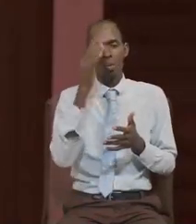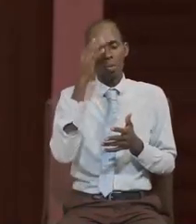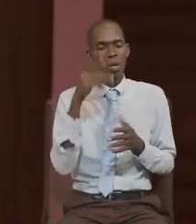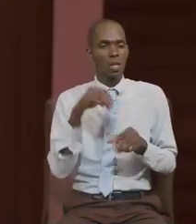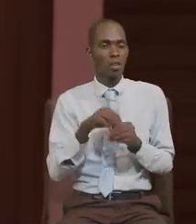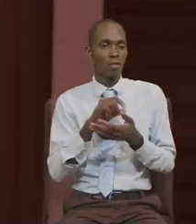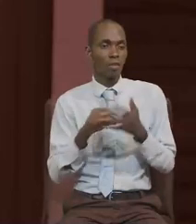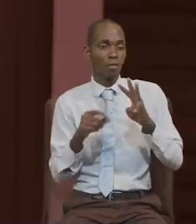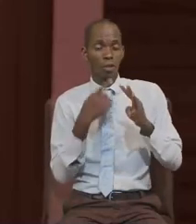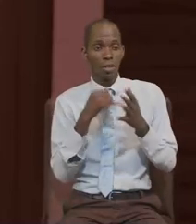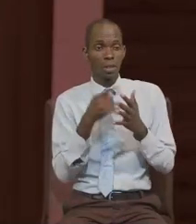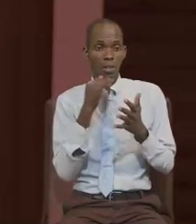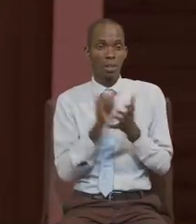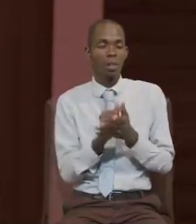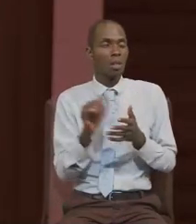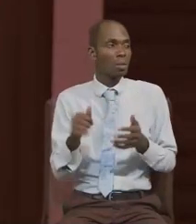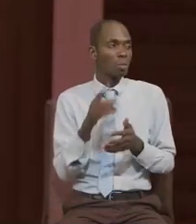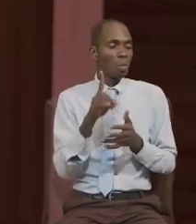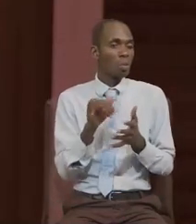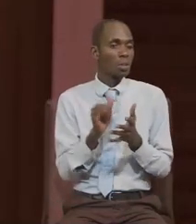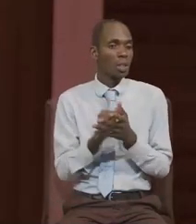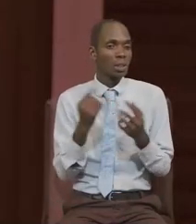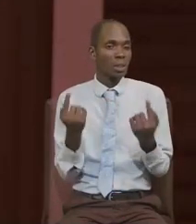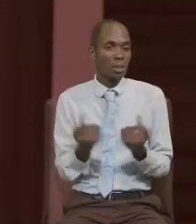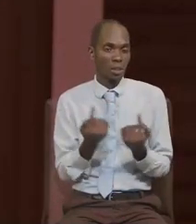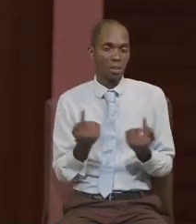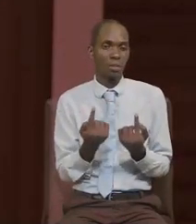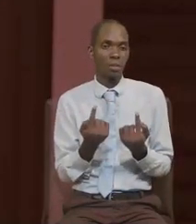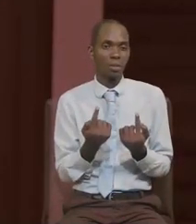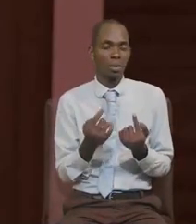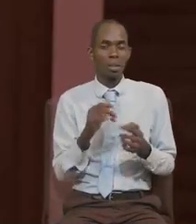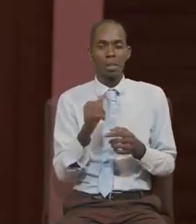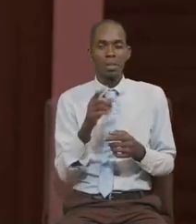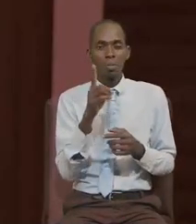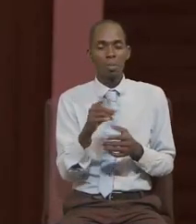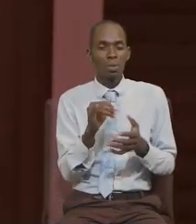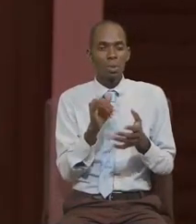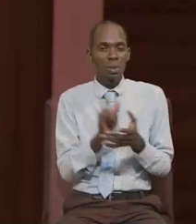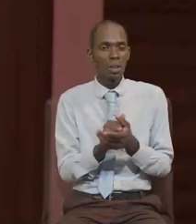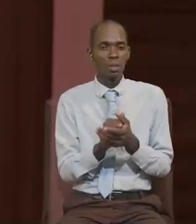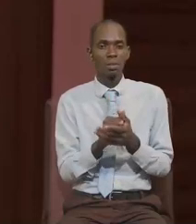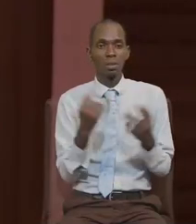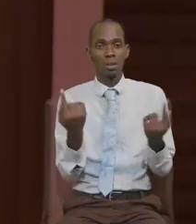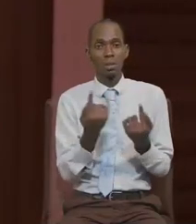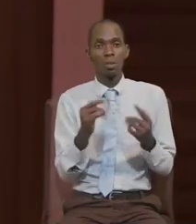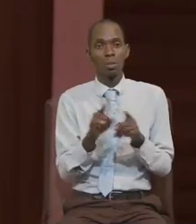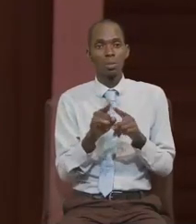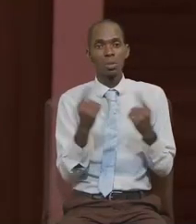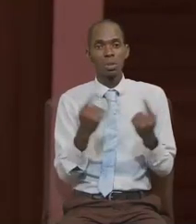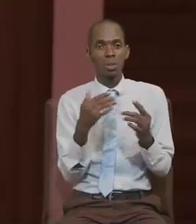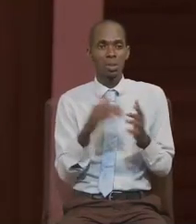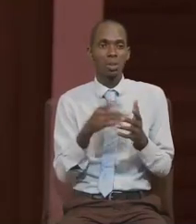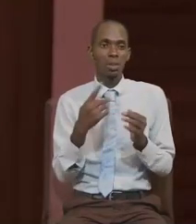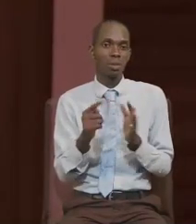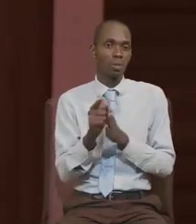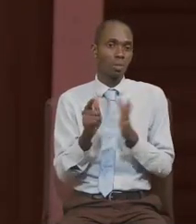Alors il dit donc, quiconque pêche transgresse la loi. Et le péché est